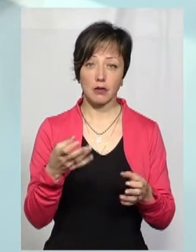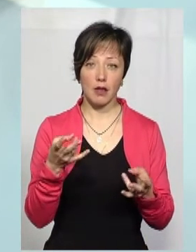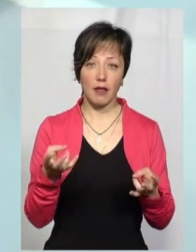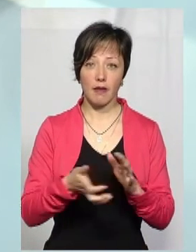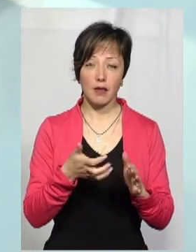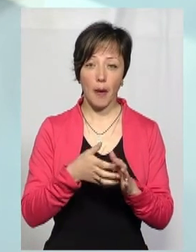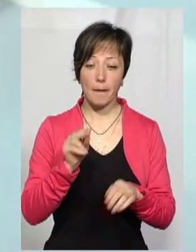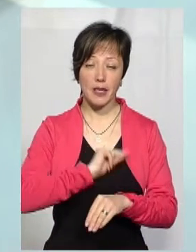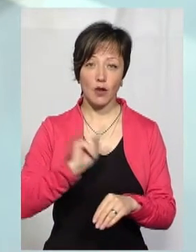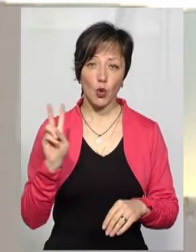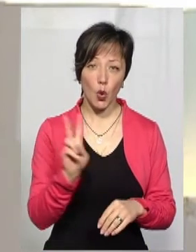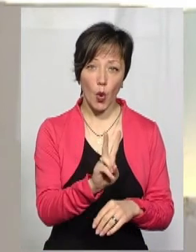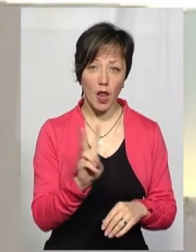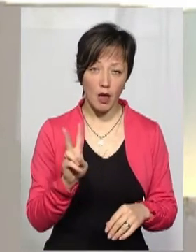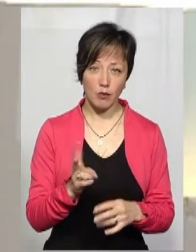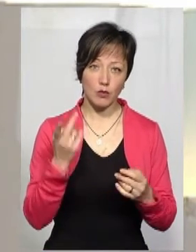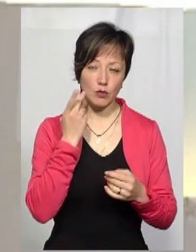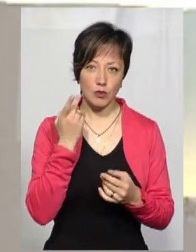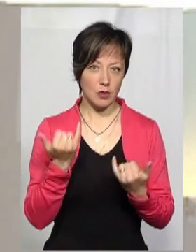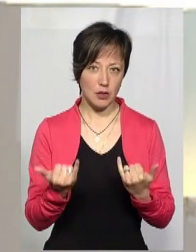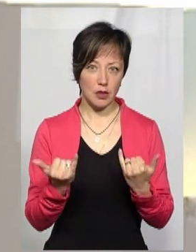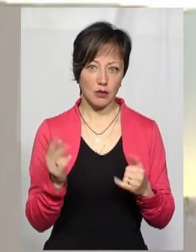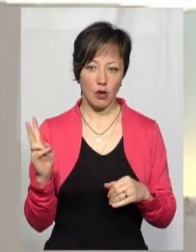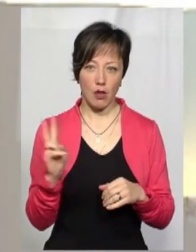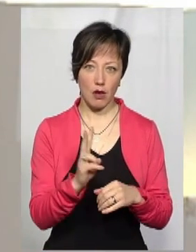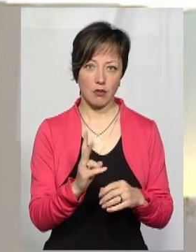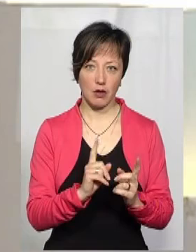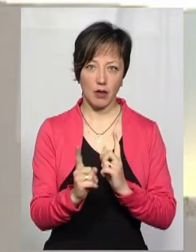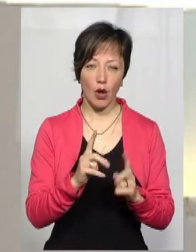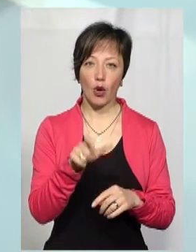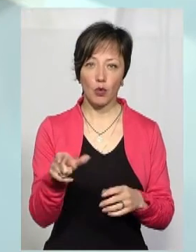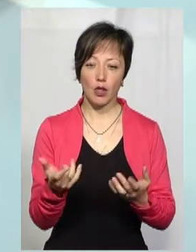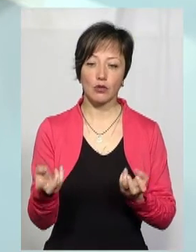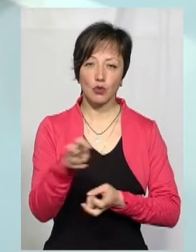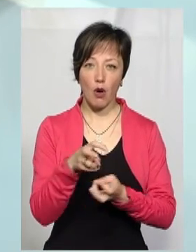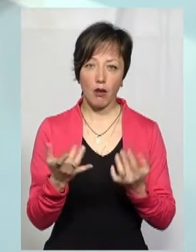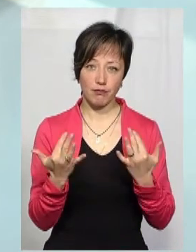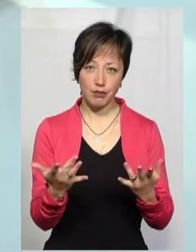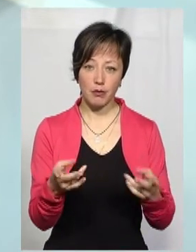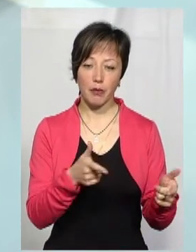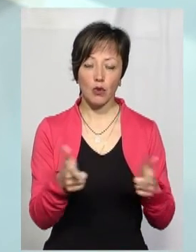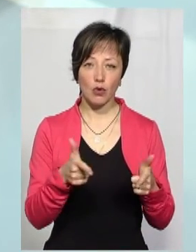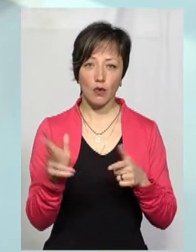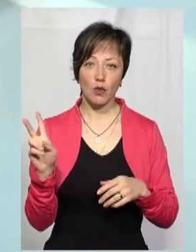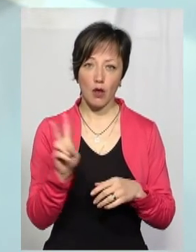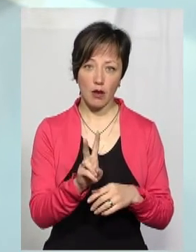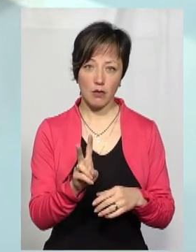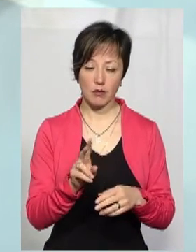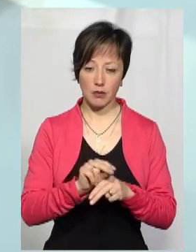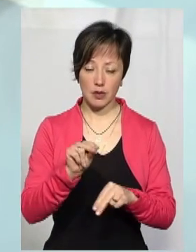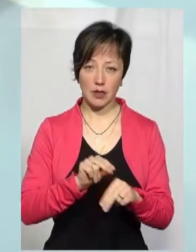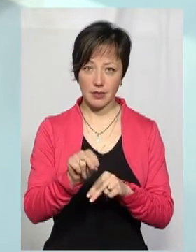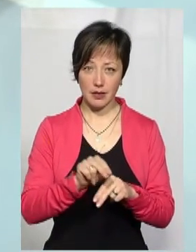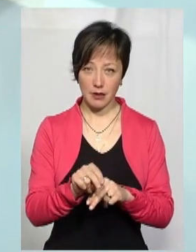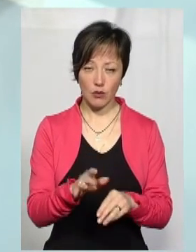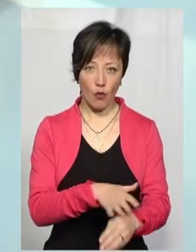працівників, тролейбусників там постійно потрібно. Хоча, вроді, зараз тролейбуси і не їздять, але людей шукають, тому що підготовка тролейбусника